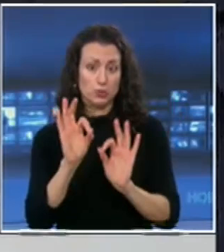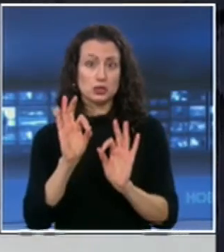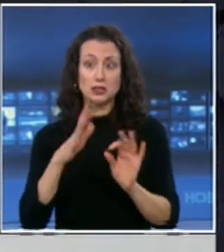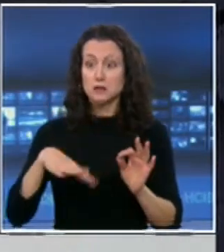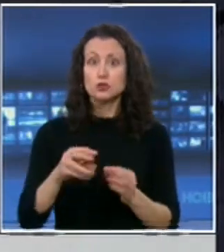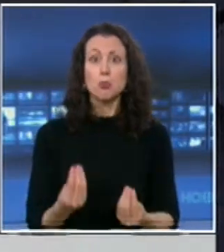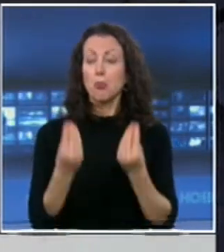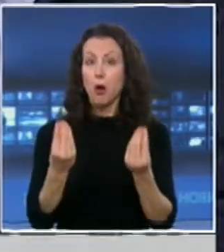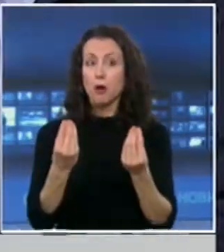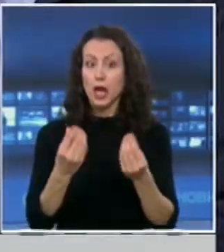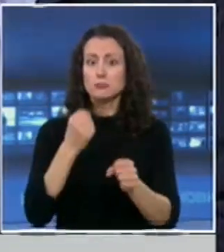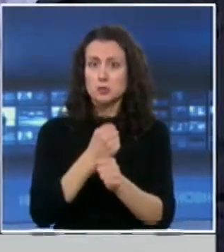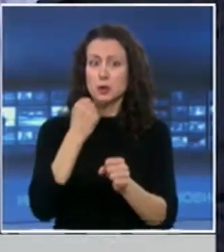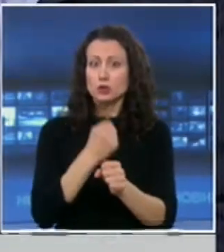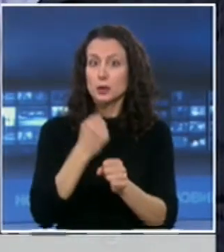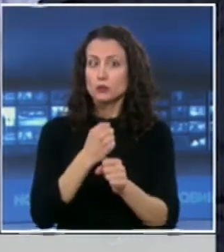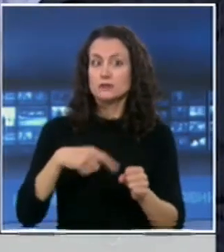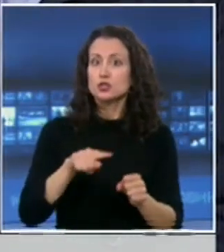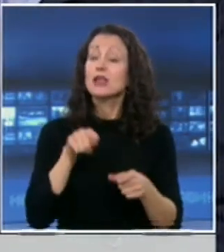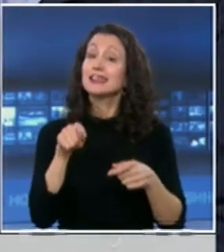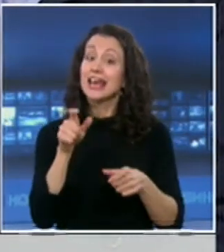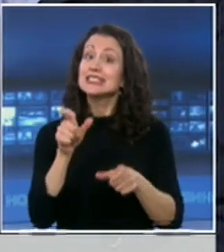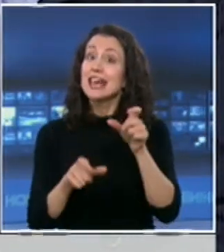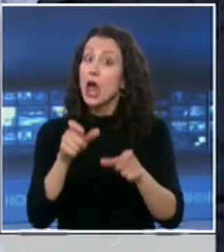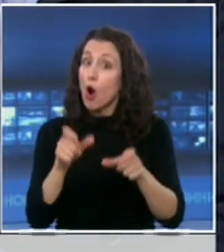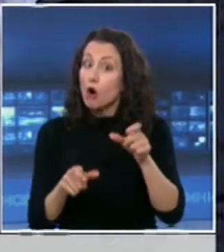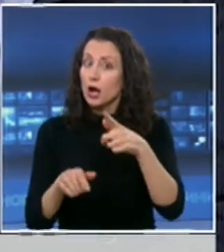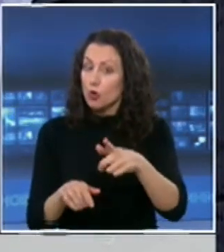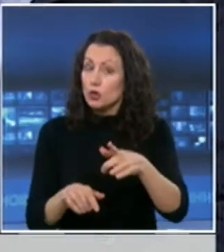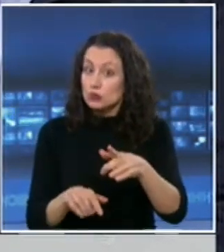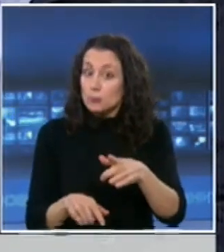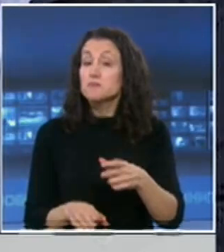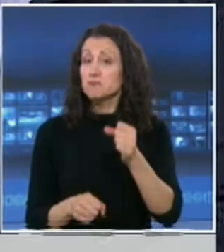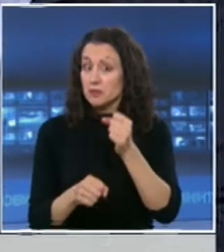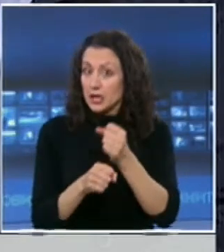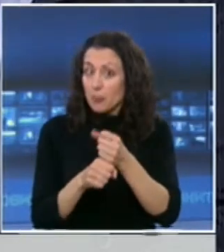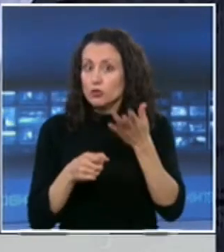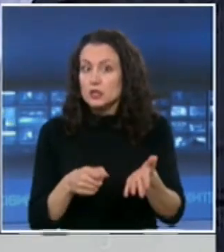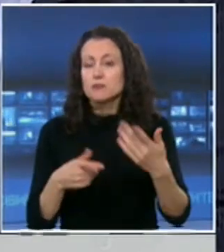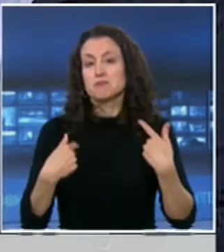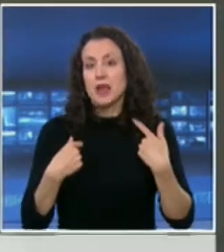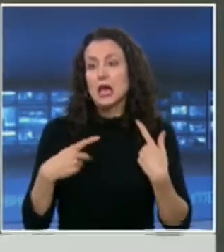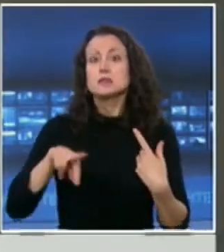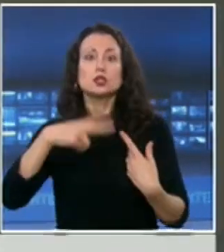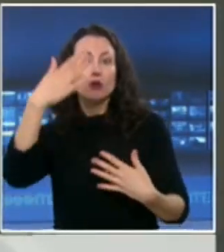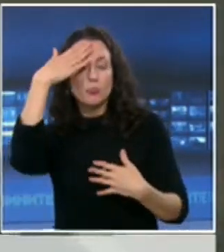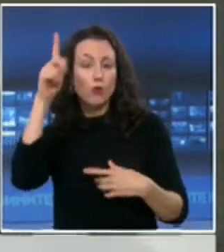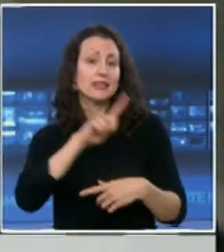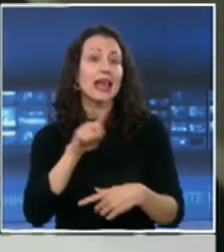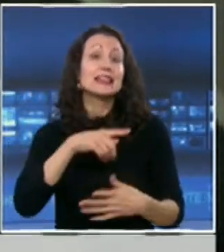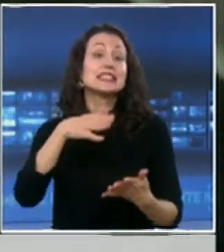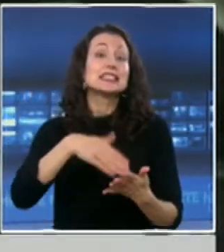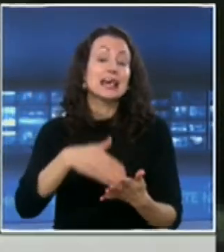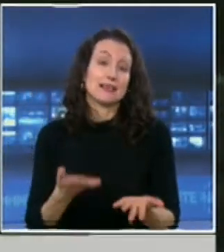на този ограничен персонал. Тези хора, които са били на смяна, са работили за други болни. Те не са работили санитари. Лекарите и сестрите не са